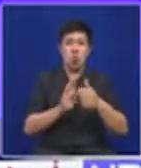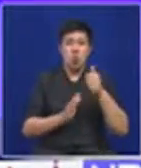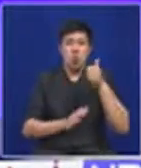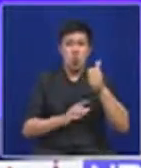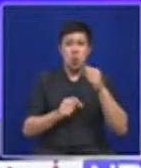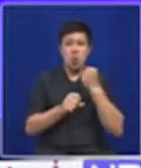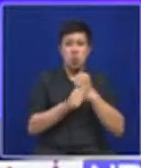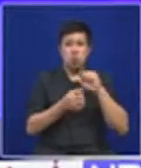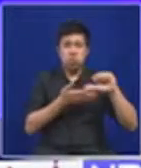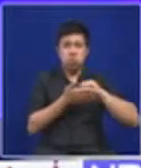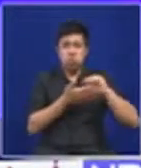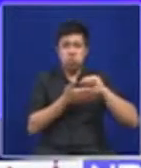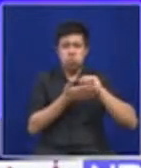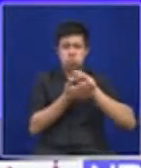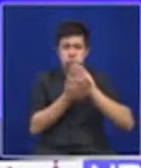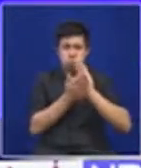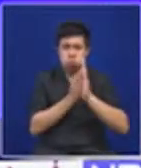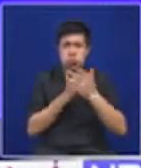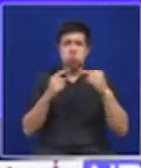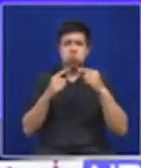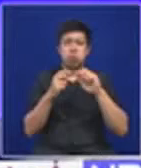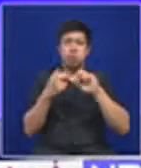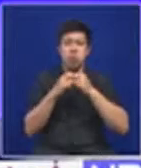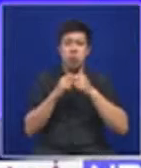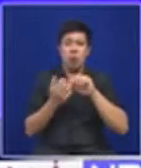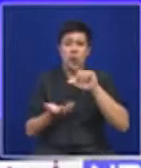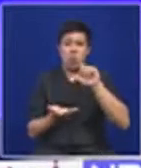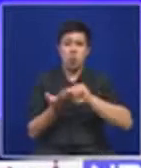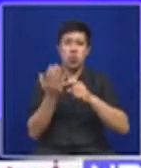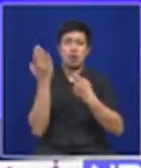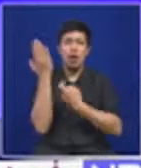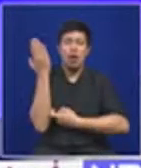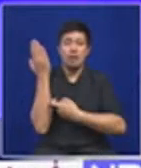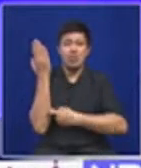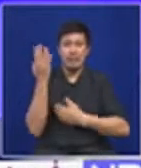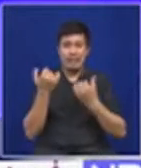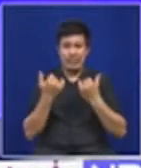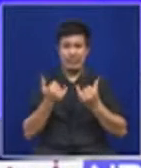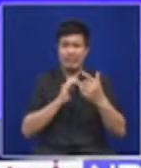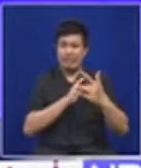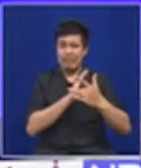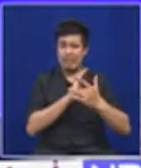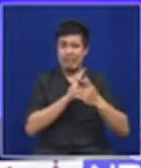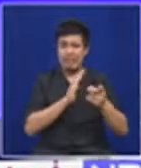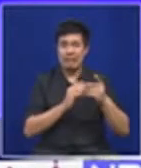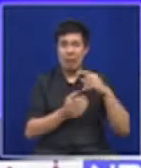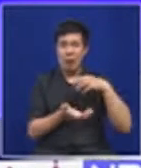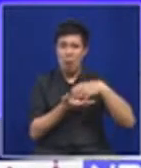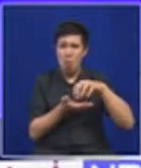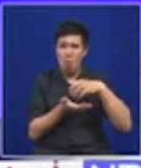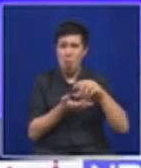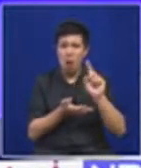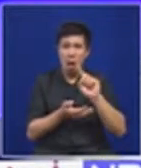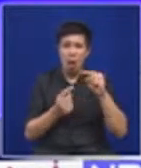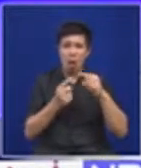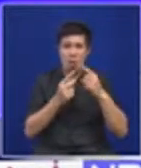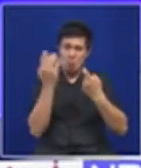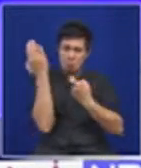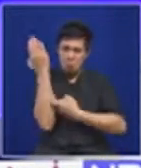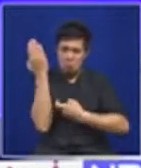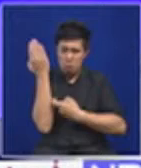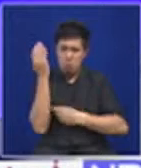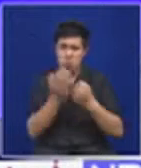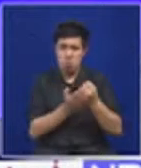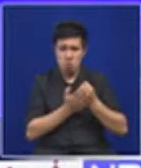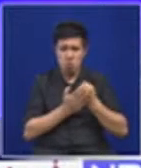ปรับตัวในภาวะที่ราคายางพาราตกต่ำแบบนี้ค่ะ ครับผมแน่นอนว่านวัตกรรมที่ท่านผู้ว่าพูดถึงนะครับนอกจากเรื่องของเครื่องกรีดยางอัตโนมั